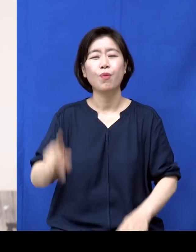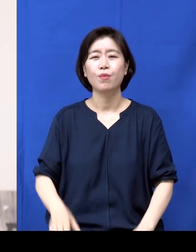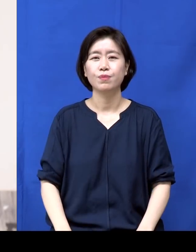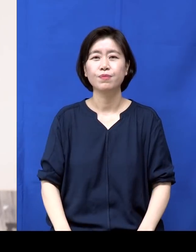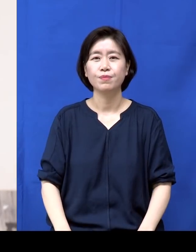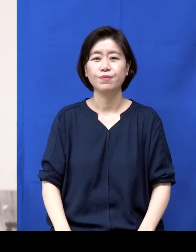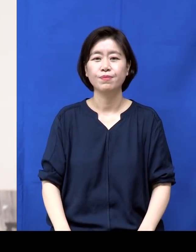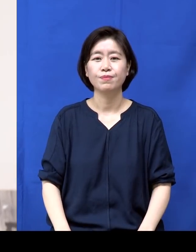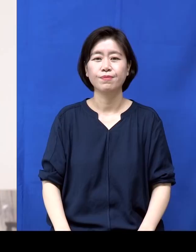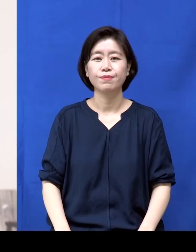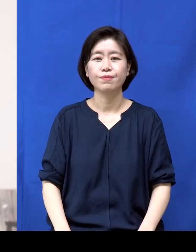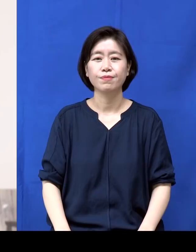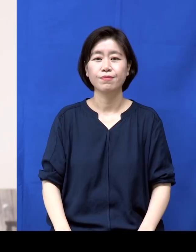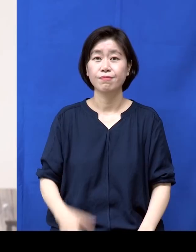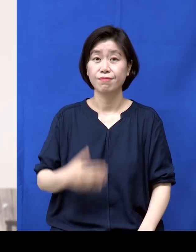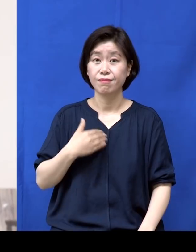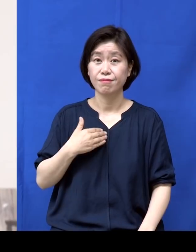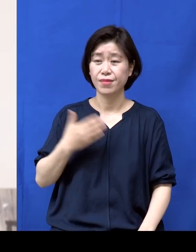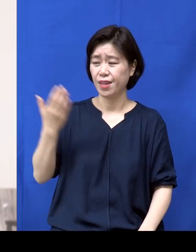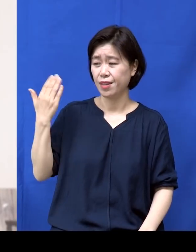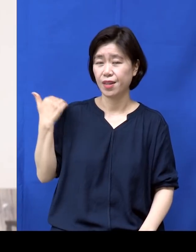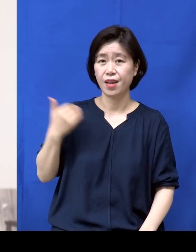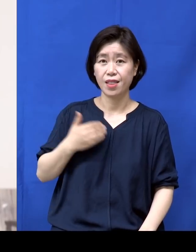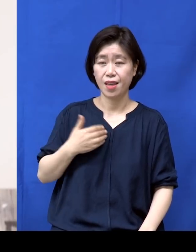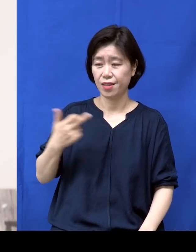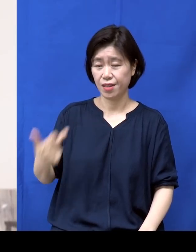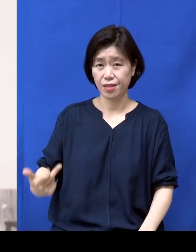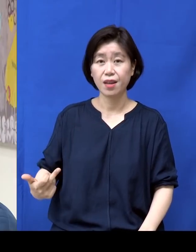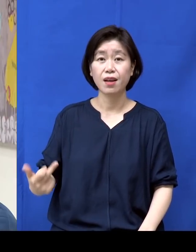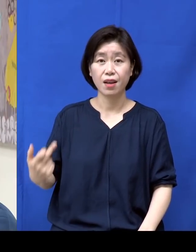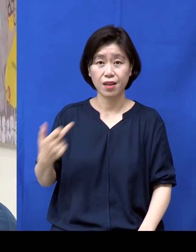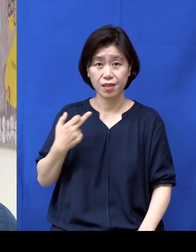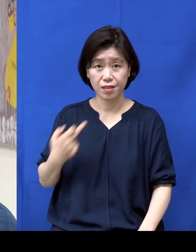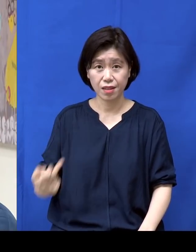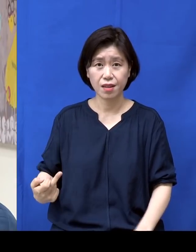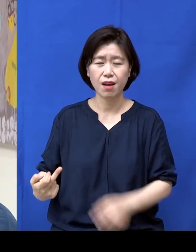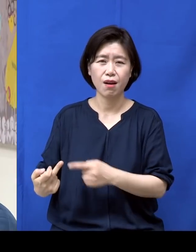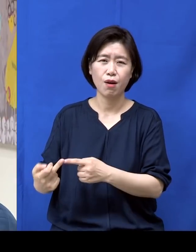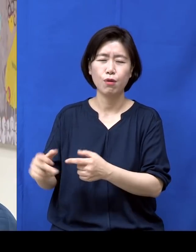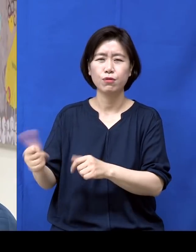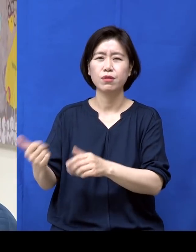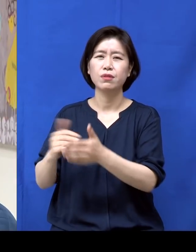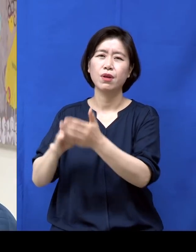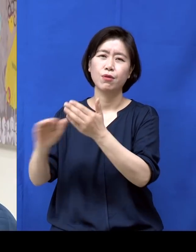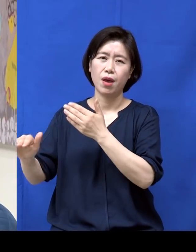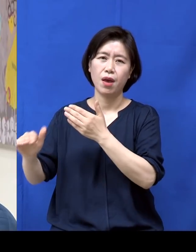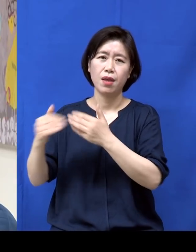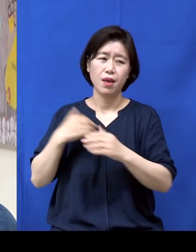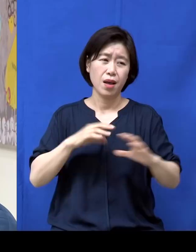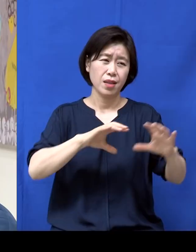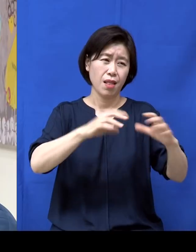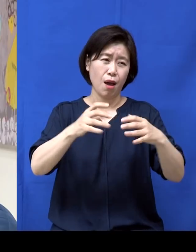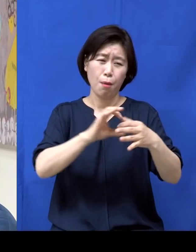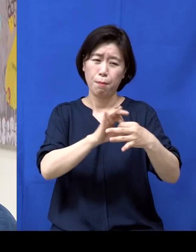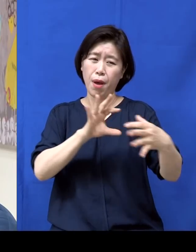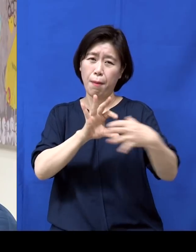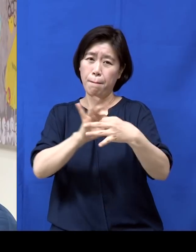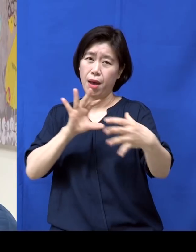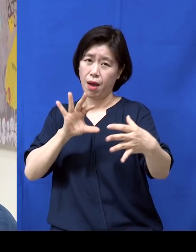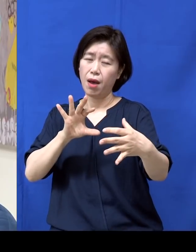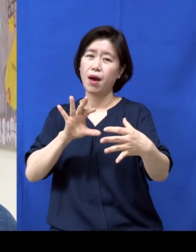그때 그 아이 잃어버리고 제가 죽음을 경험했을 때 네. 모든 세상과의 관계가 단절되고 사라지고 났을 때 내